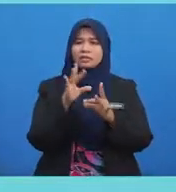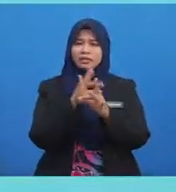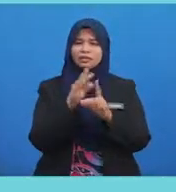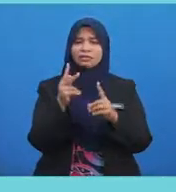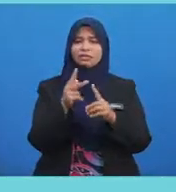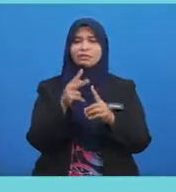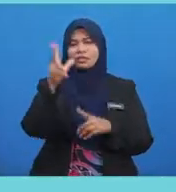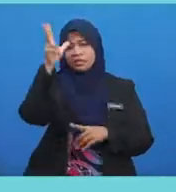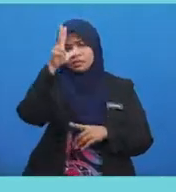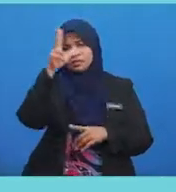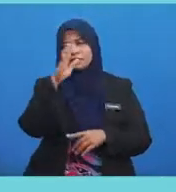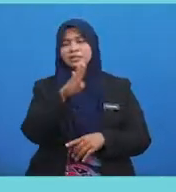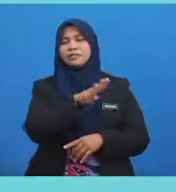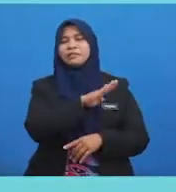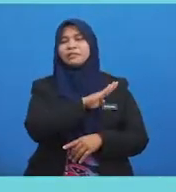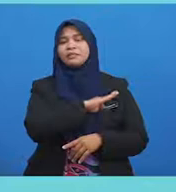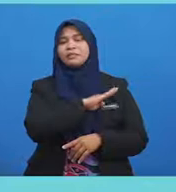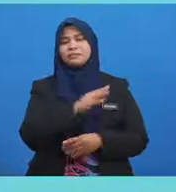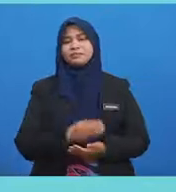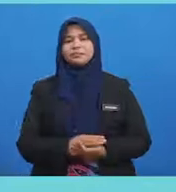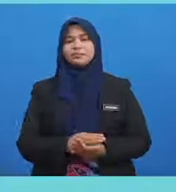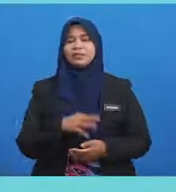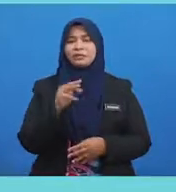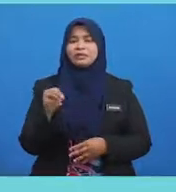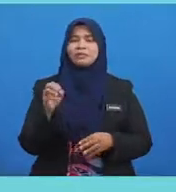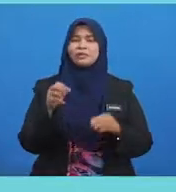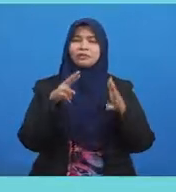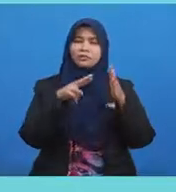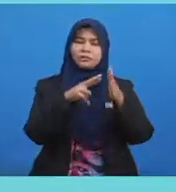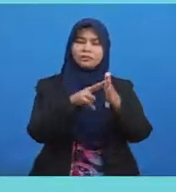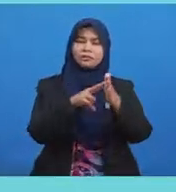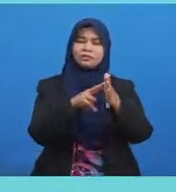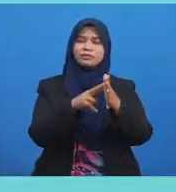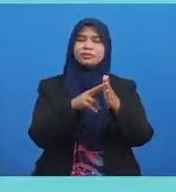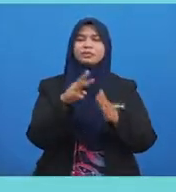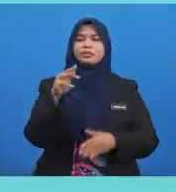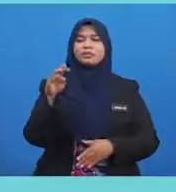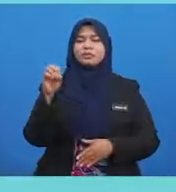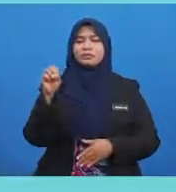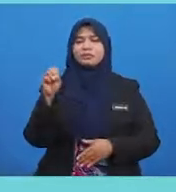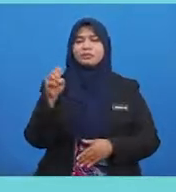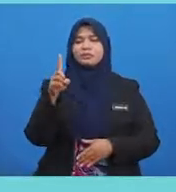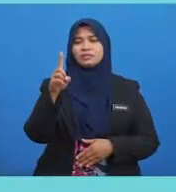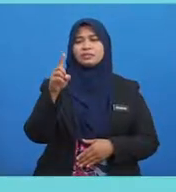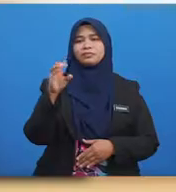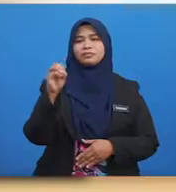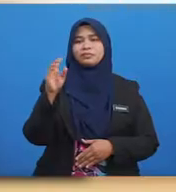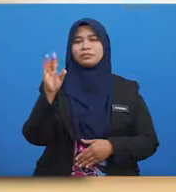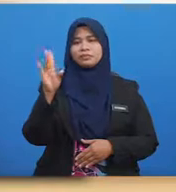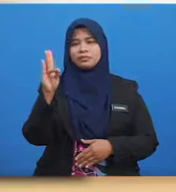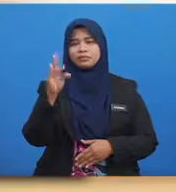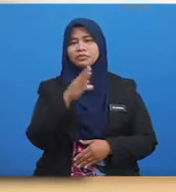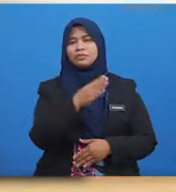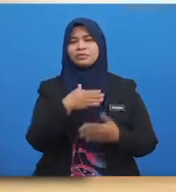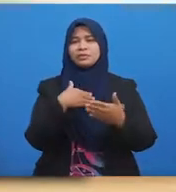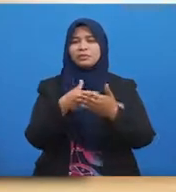British. Murid-murid boleh rujuk halaman 107 hingga 108. Di